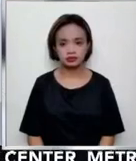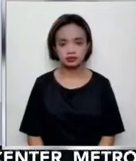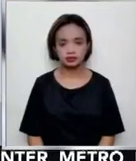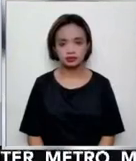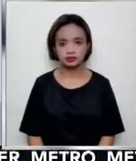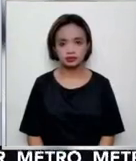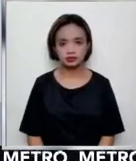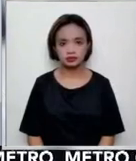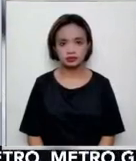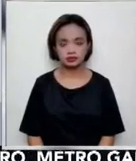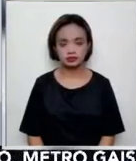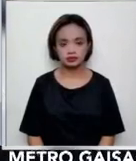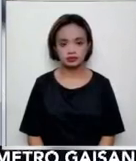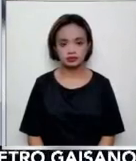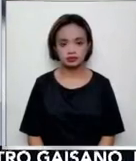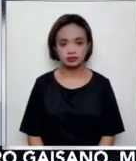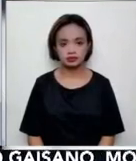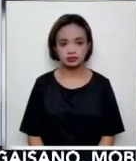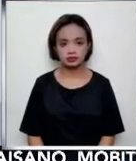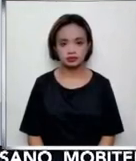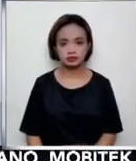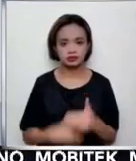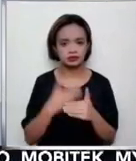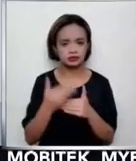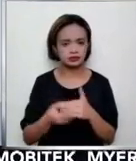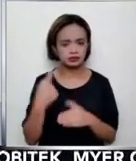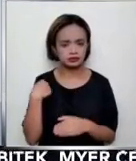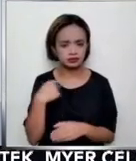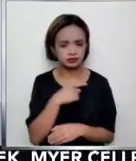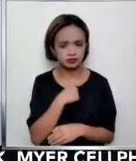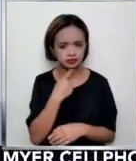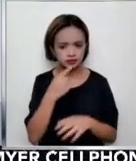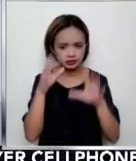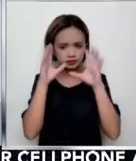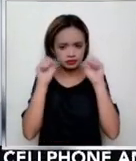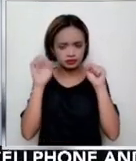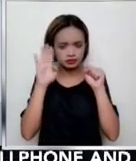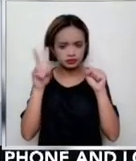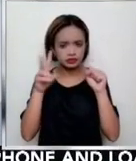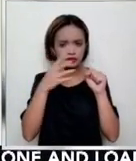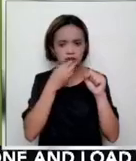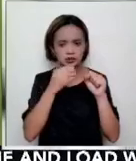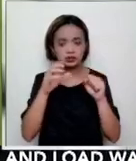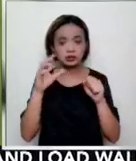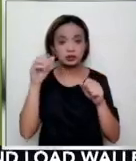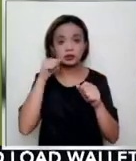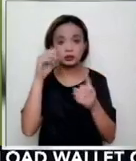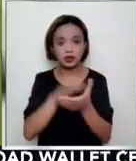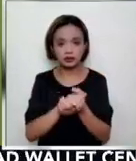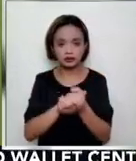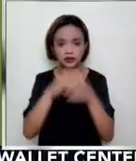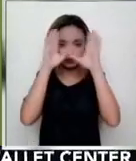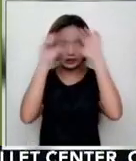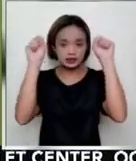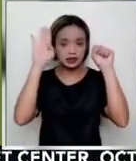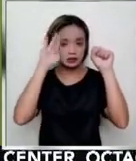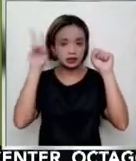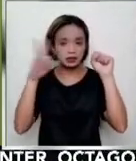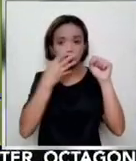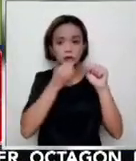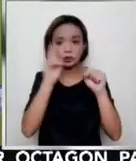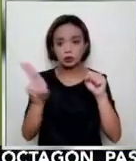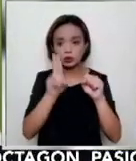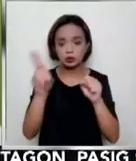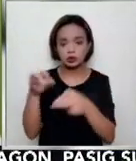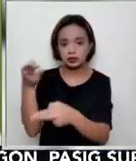Nagbabala si First Lady Lisa Araneta Marcos laban sa mga gumagamit umano sa kanyang pangalan. Sa isang video iginiit ng unang ginang, na wala